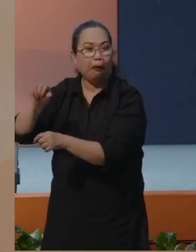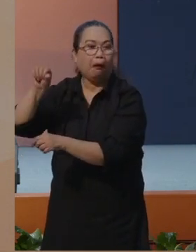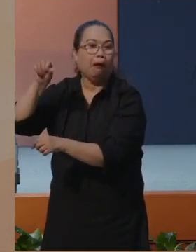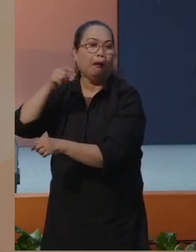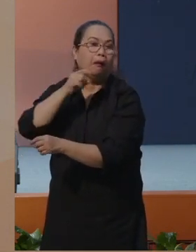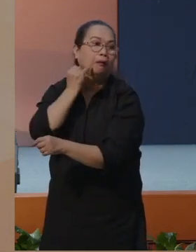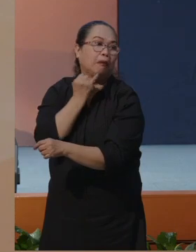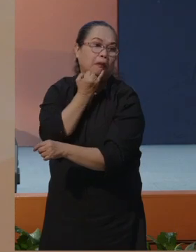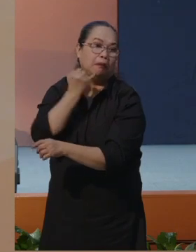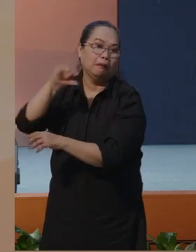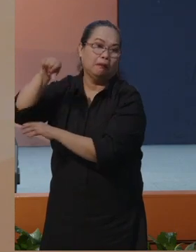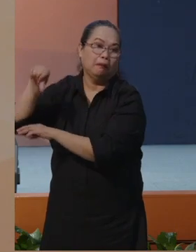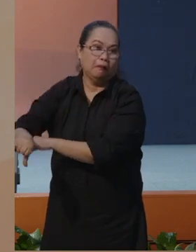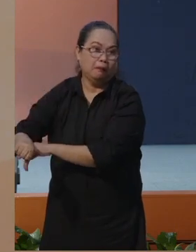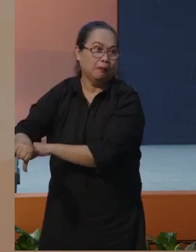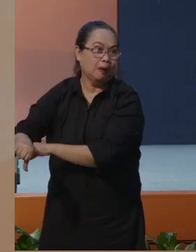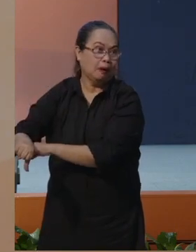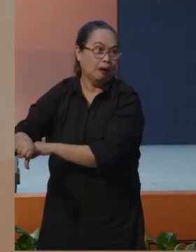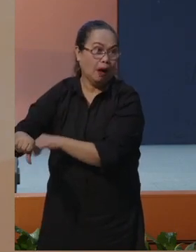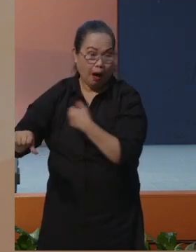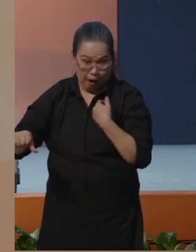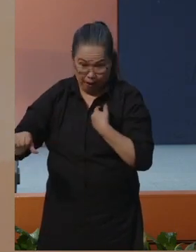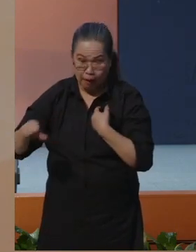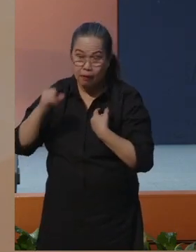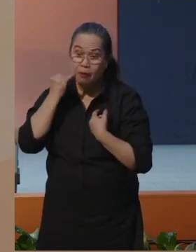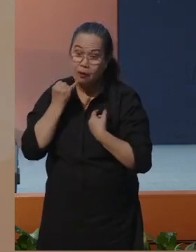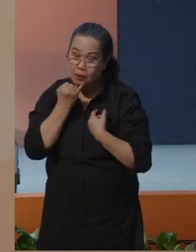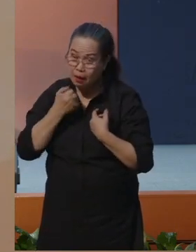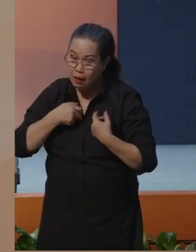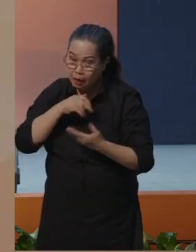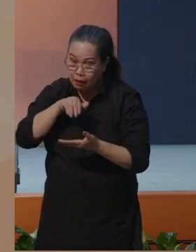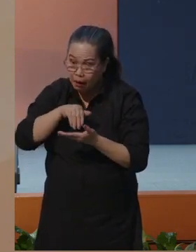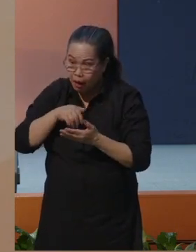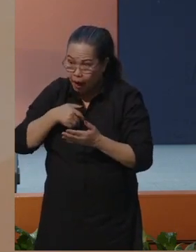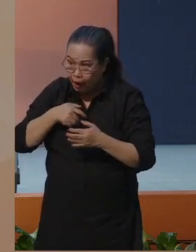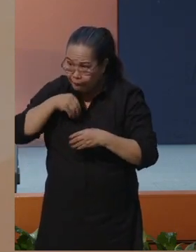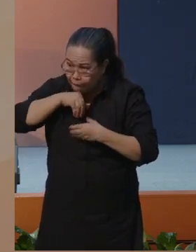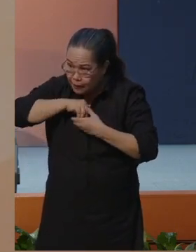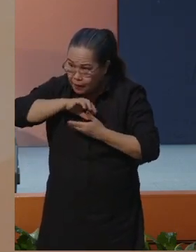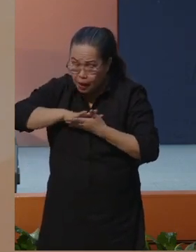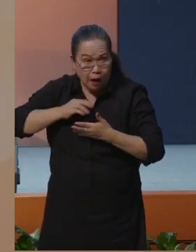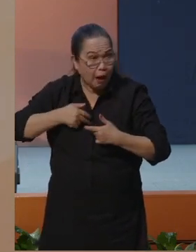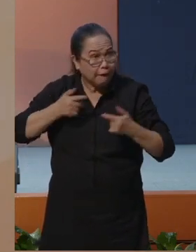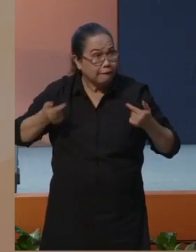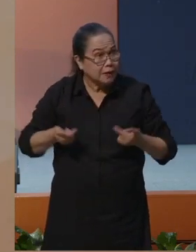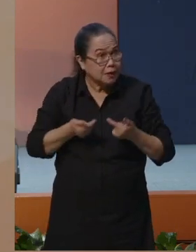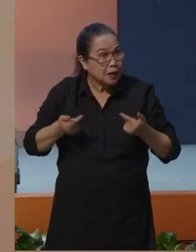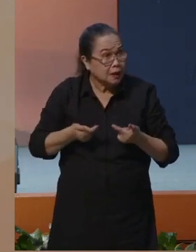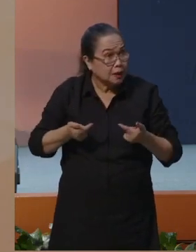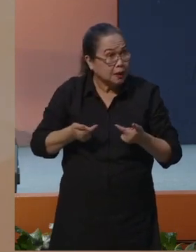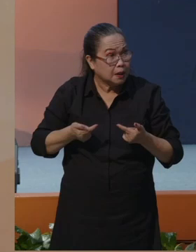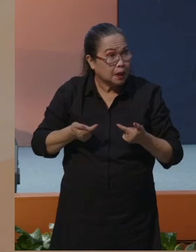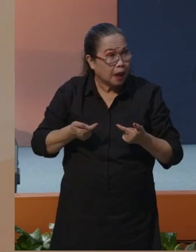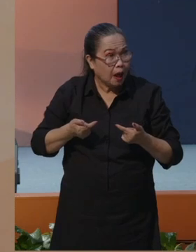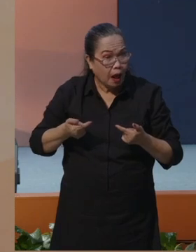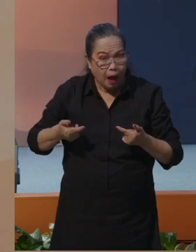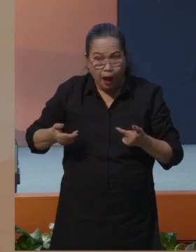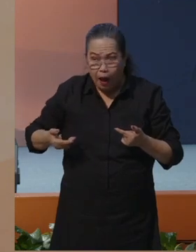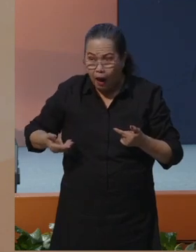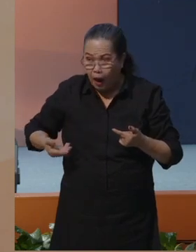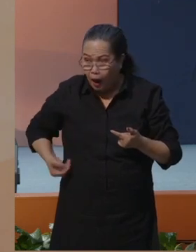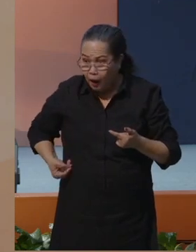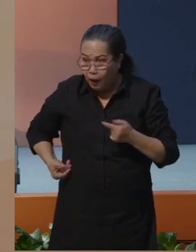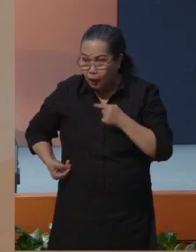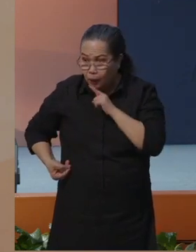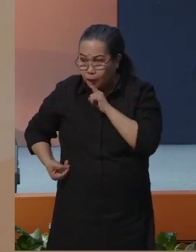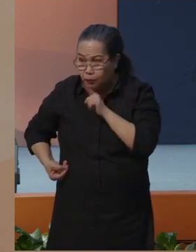kahinaan. Merong nagkasala sa kanilang kalagitnaan. Ngunit, nung kanilang natunton yung